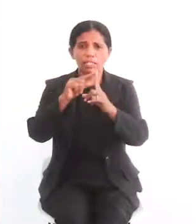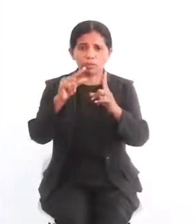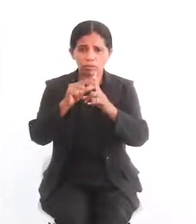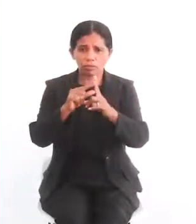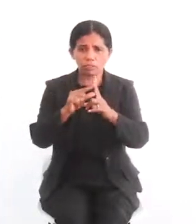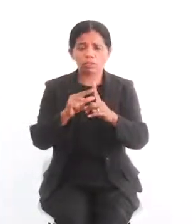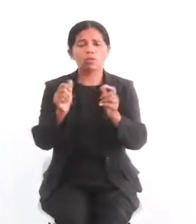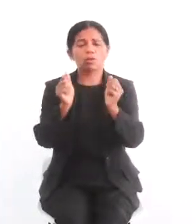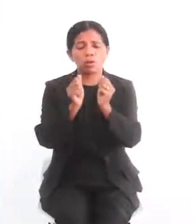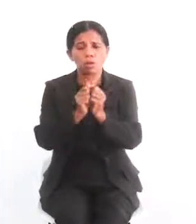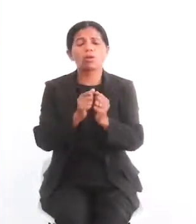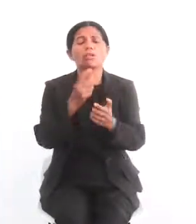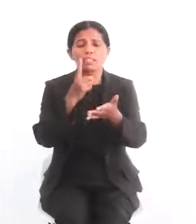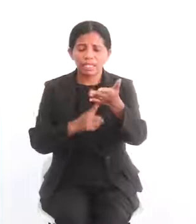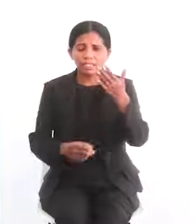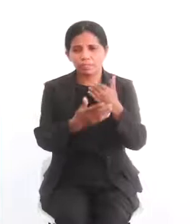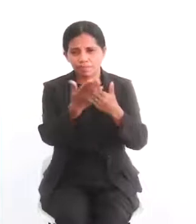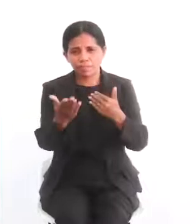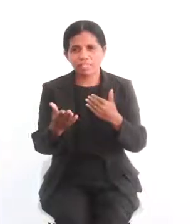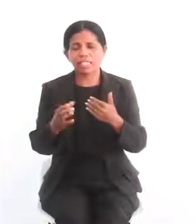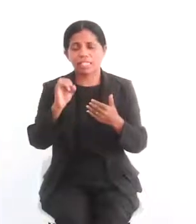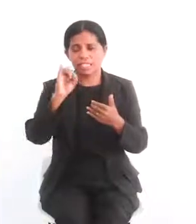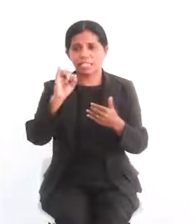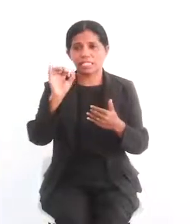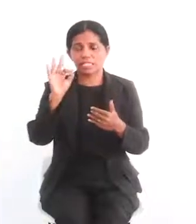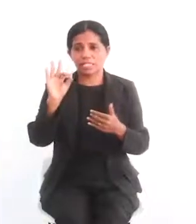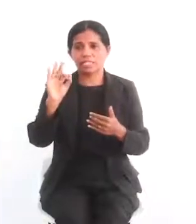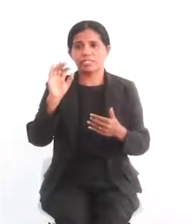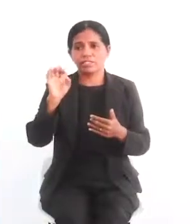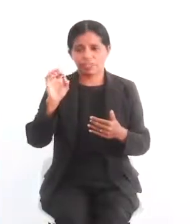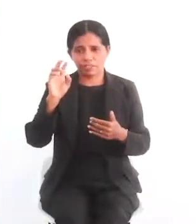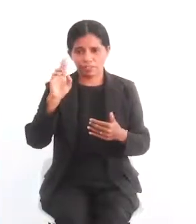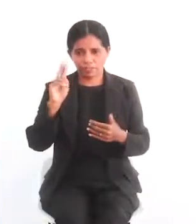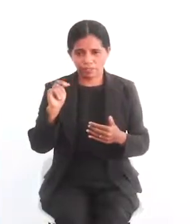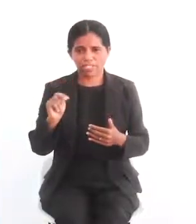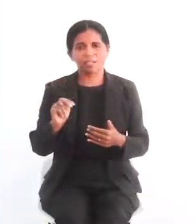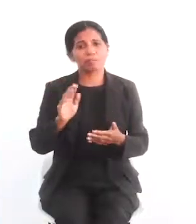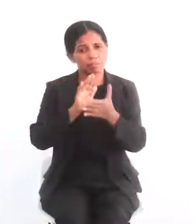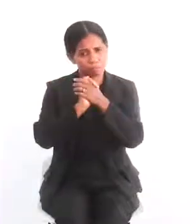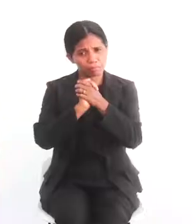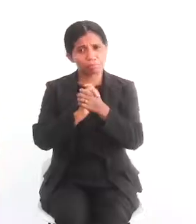alin sira selembra kalae. Ifen, mate nek tebesh. Parabesh.